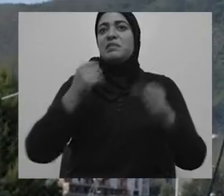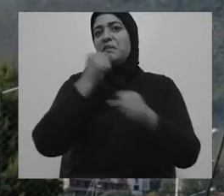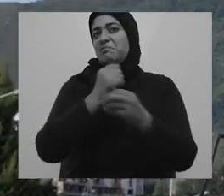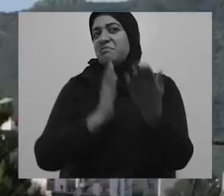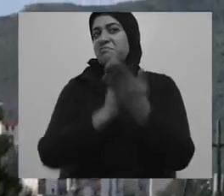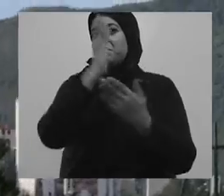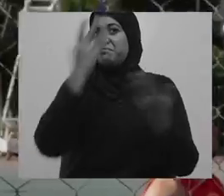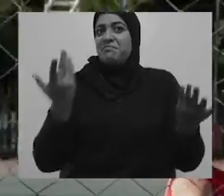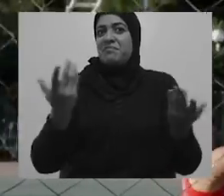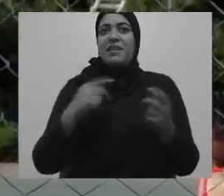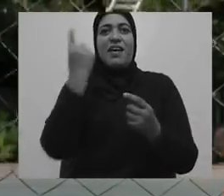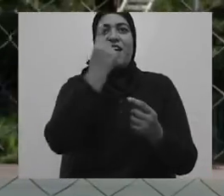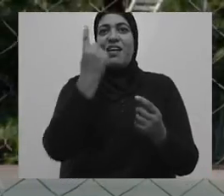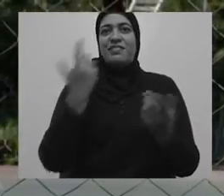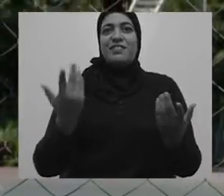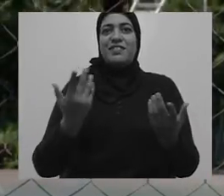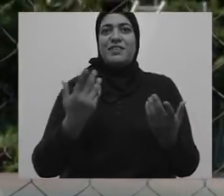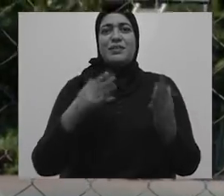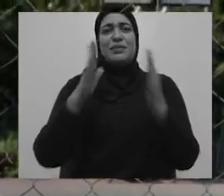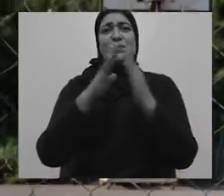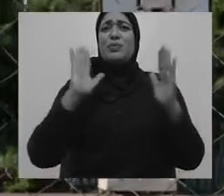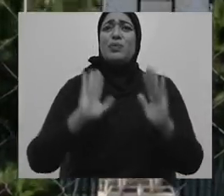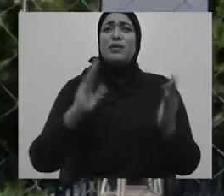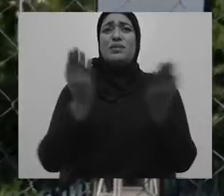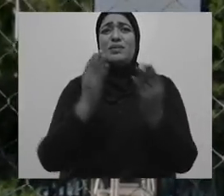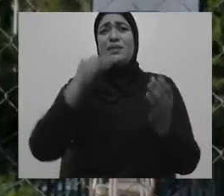plus, c'est la motivation des enquêteurs.